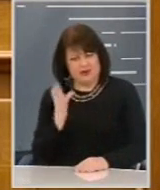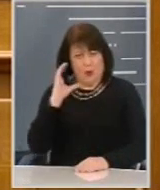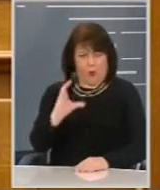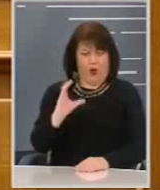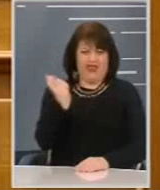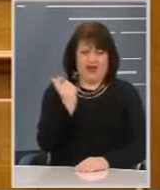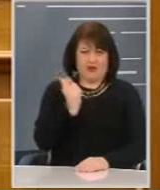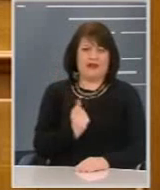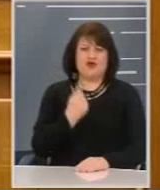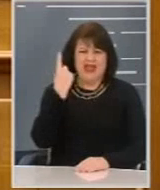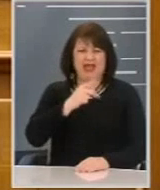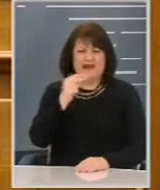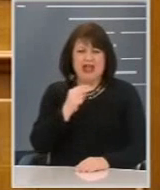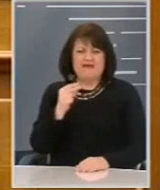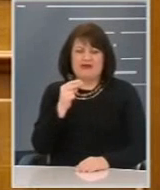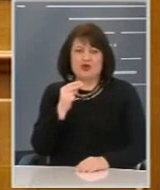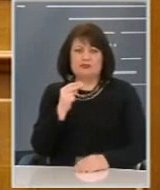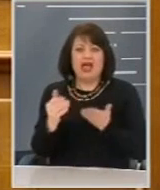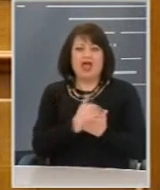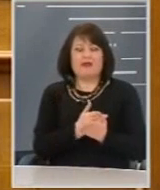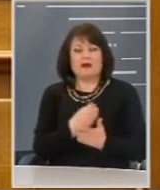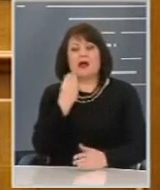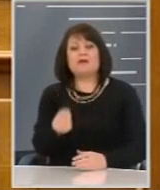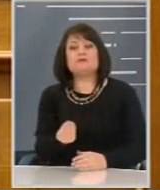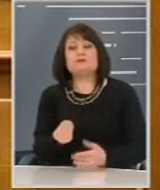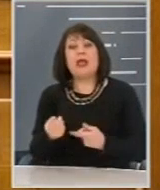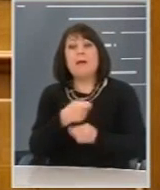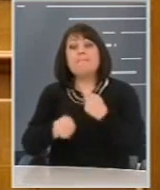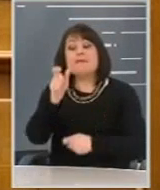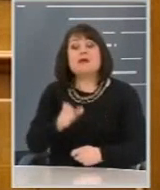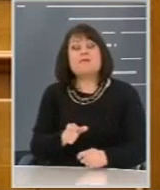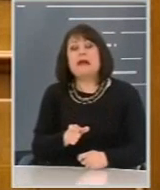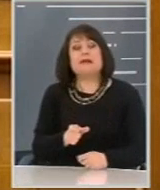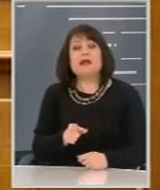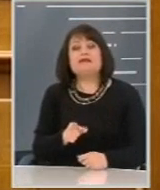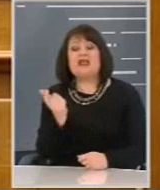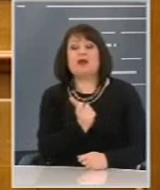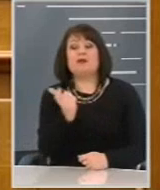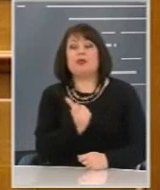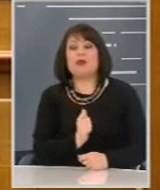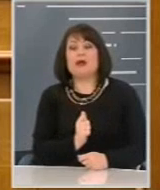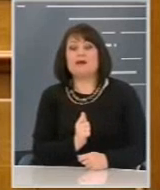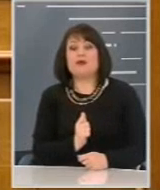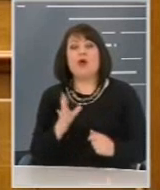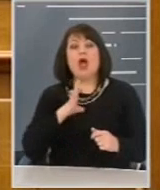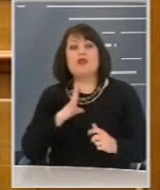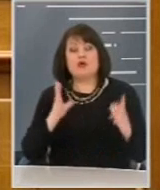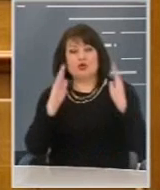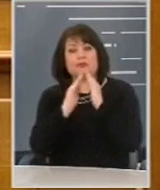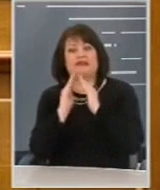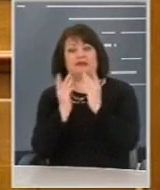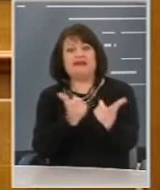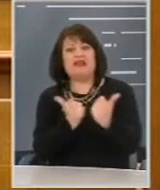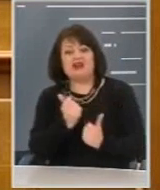εξεταστική? Και 1 ευρώ να έχει δοθεί ανισότιμα, όταν ο επιχειρηματίας, ο πολίτης, ο δανειζόμενος για να πάρει σπίτι δεν έχει πρόσβαση στο